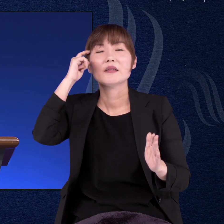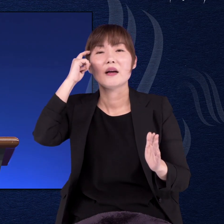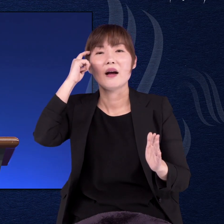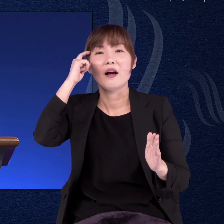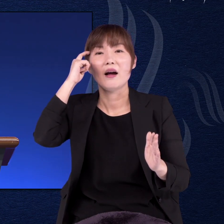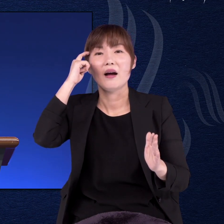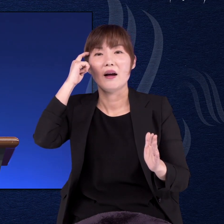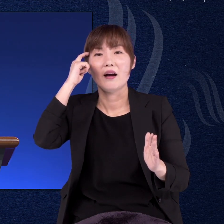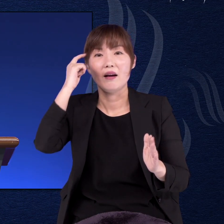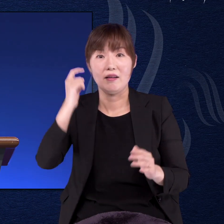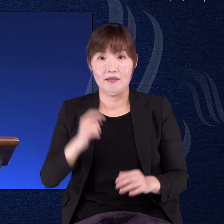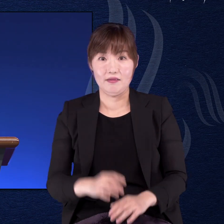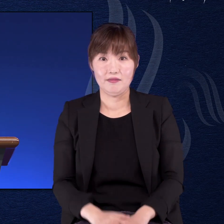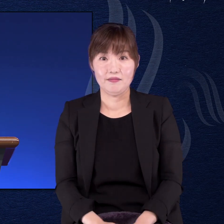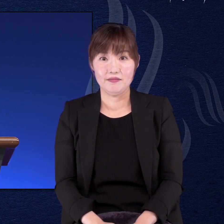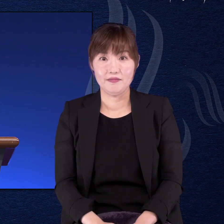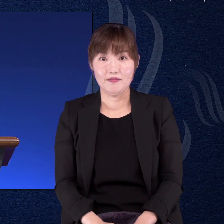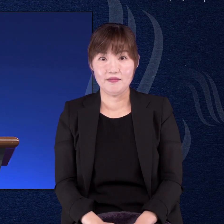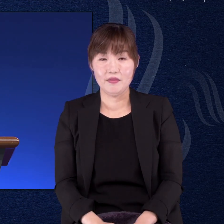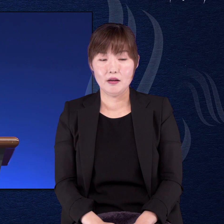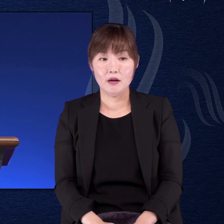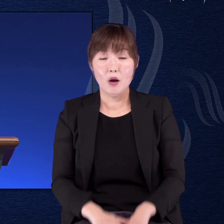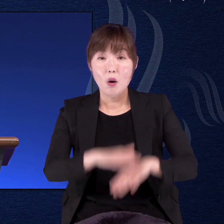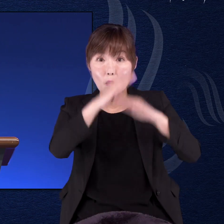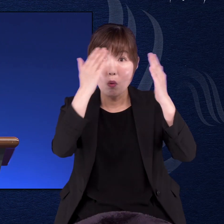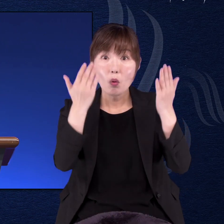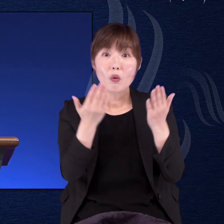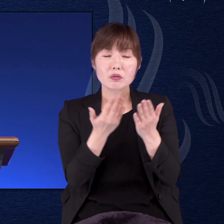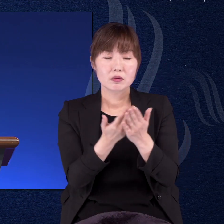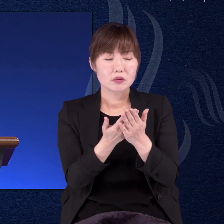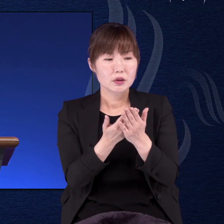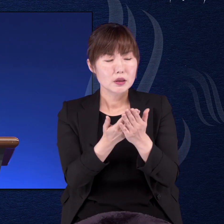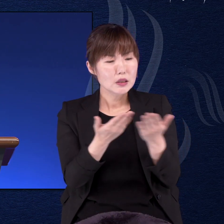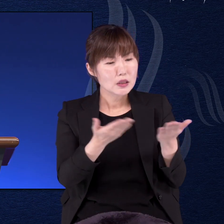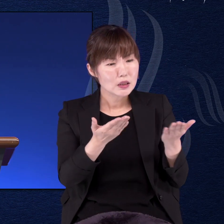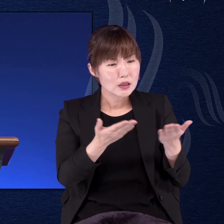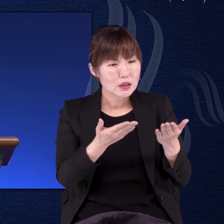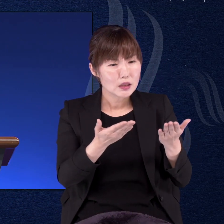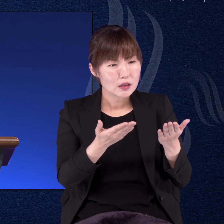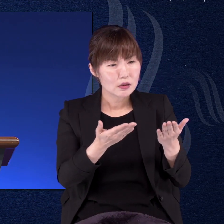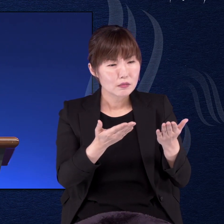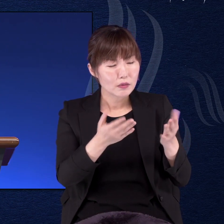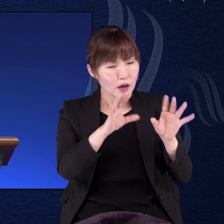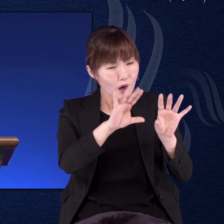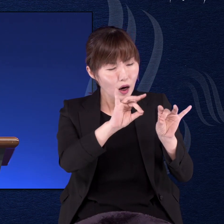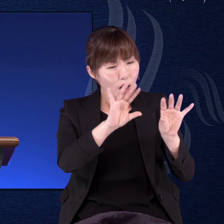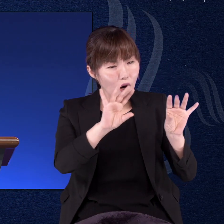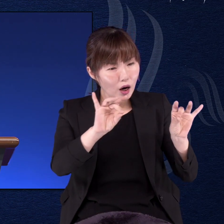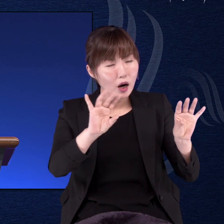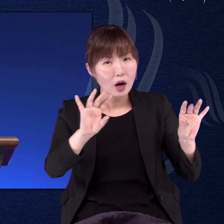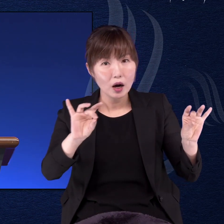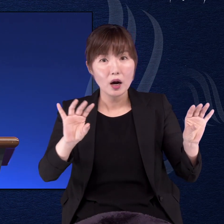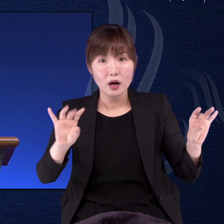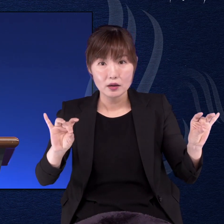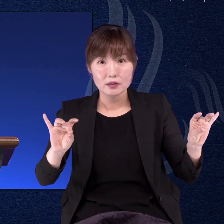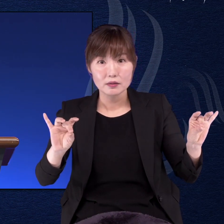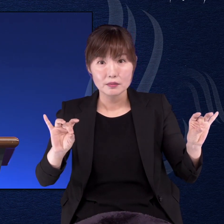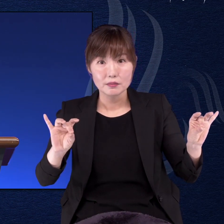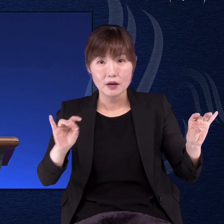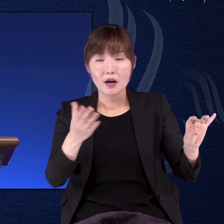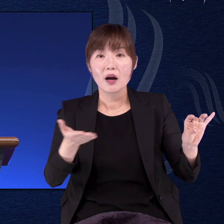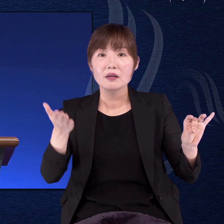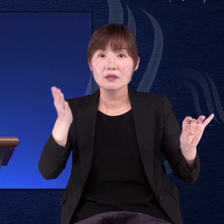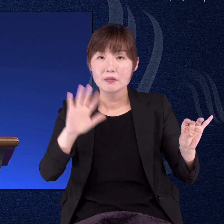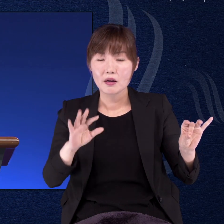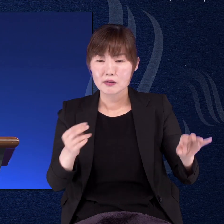건 띄엄띄엄 해요. 그런데 호흡은 쉬지 않습니다. 호흡이